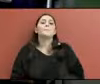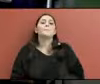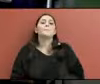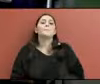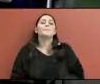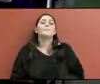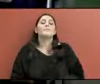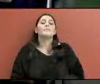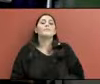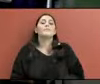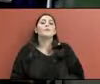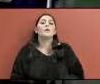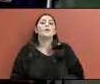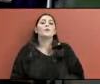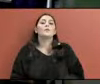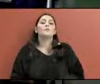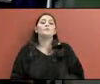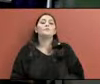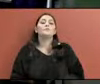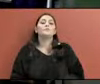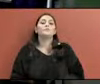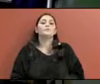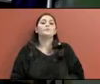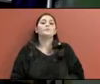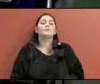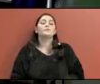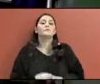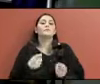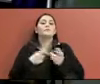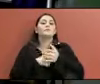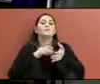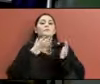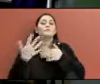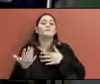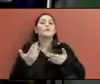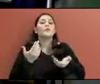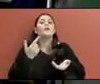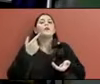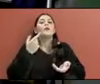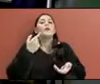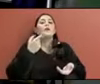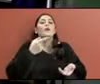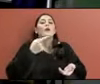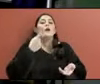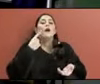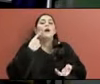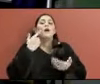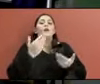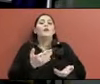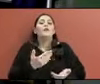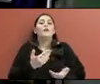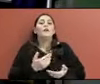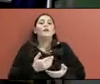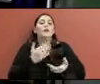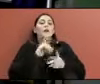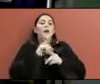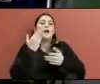yar ve yardımcın olsun demiş. Teşekkür ediyoruz. Fatoş Bat, iyi yayınlar. Allah utandırmasın hiçbiriniz demiş. Teşekkür